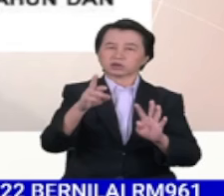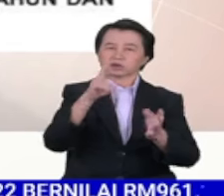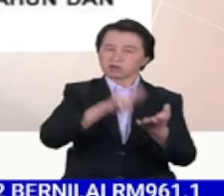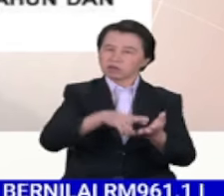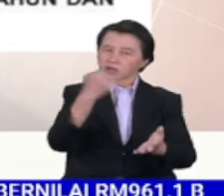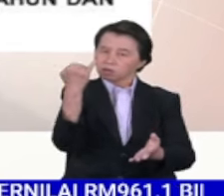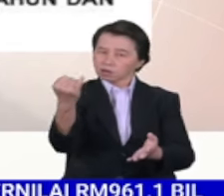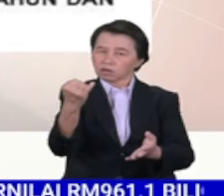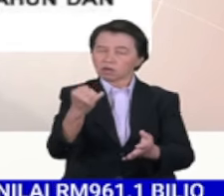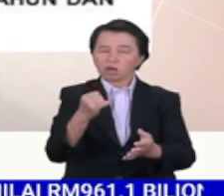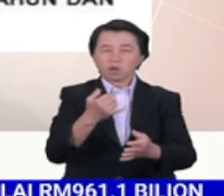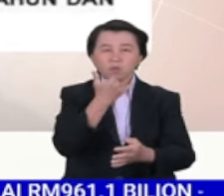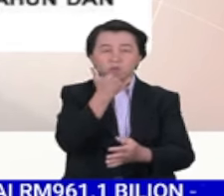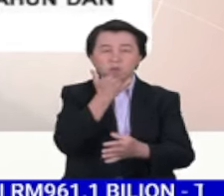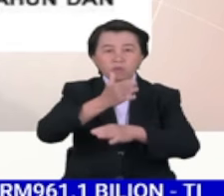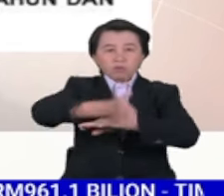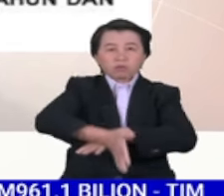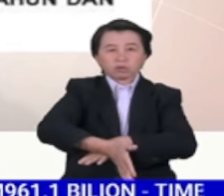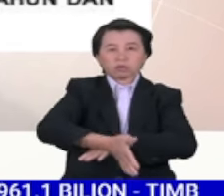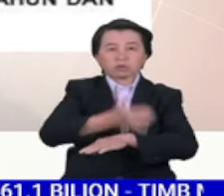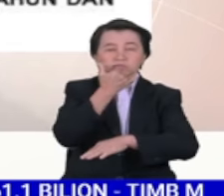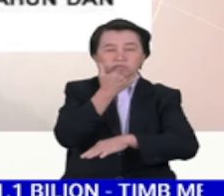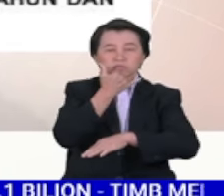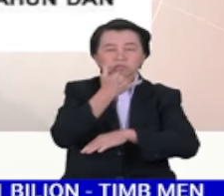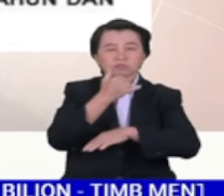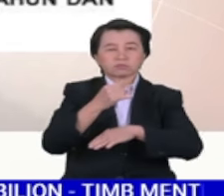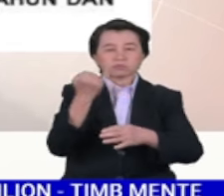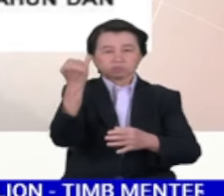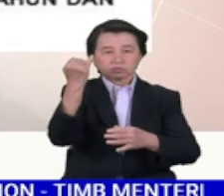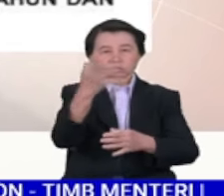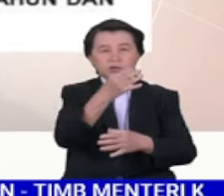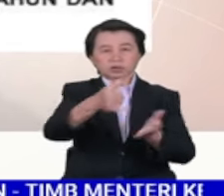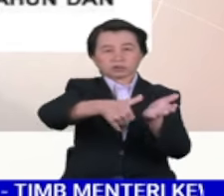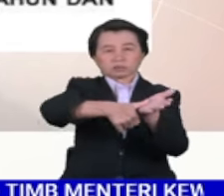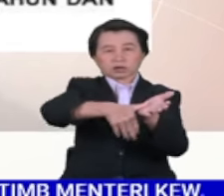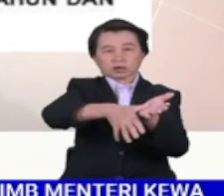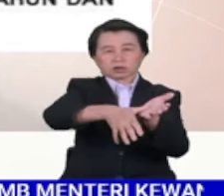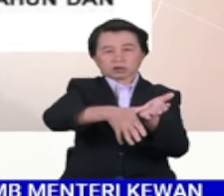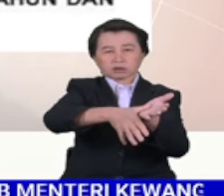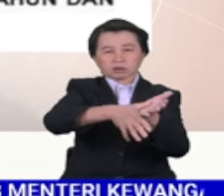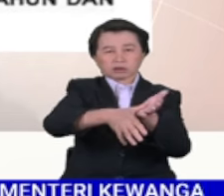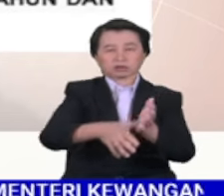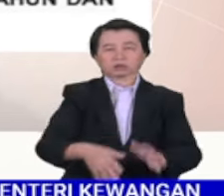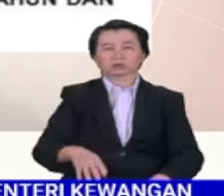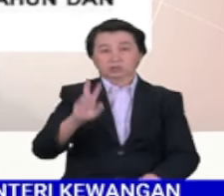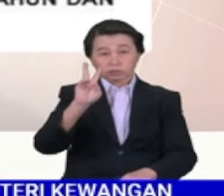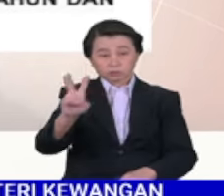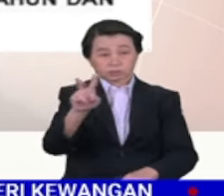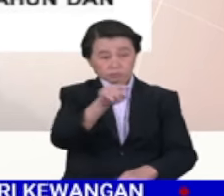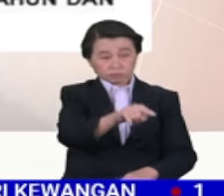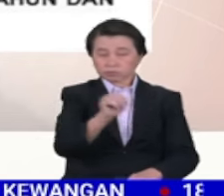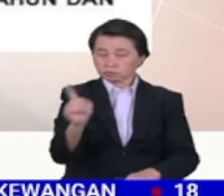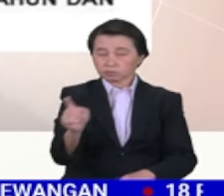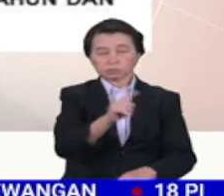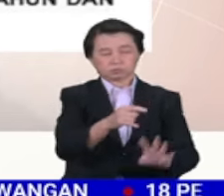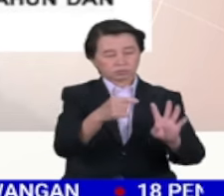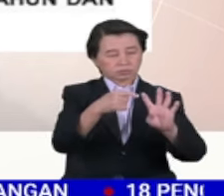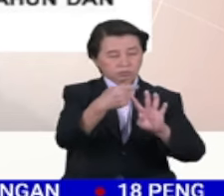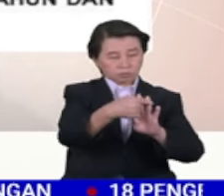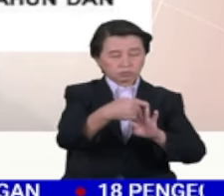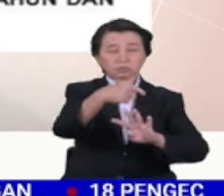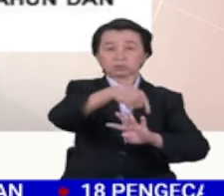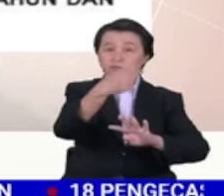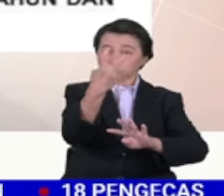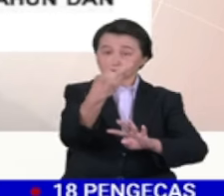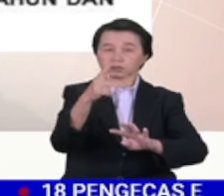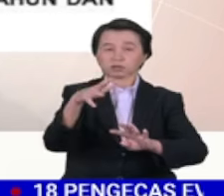kesalahan lampau yang melibatkan kesalahan jinayah dan dada kedua case tersebut disiarkan di bawah season 457